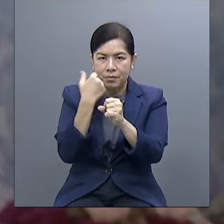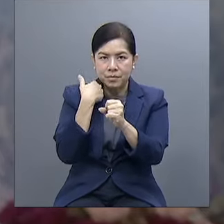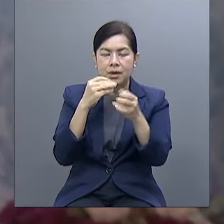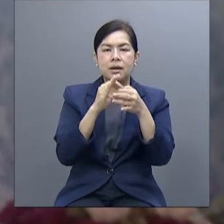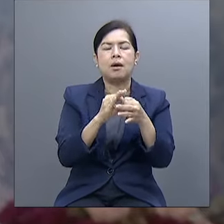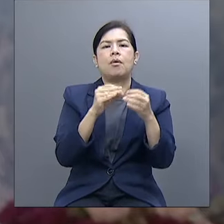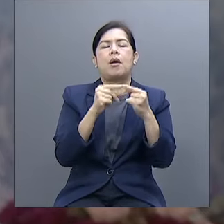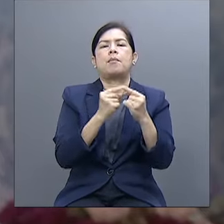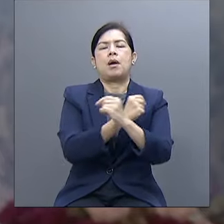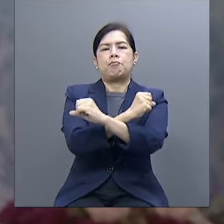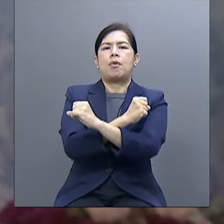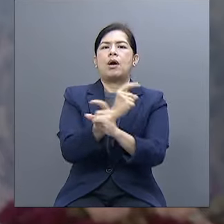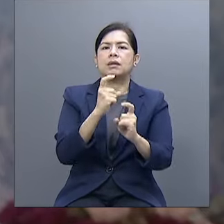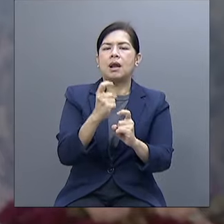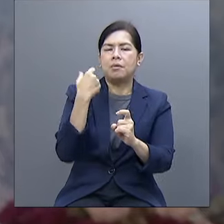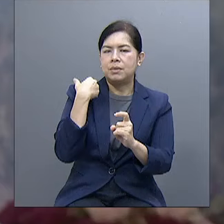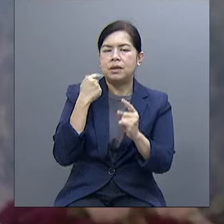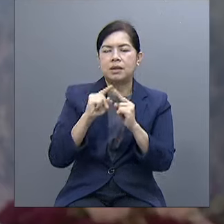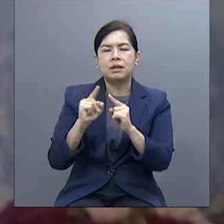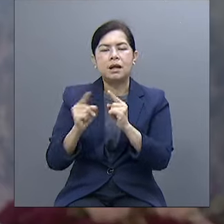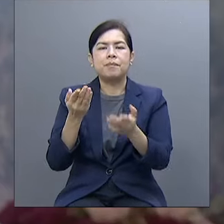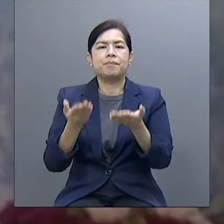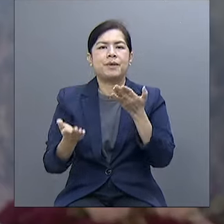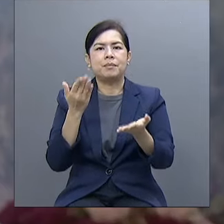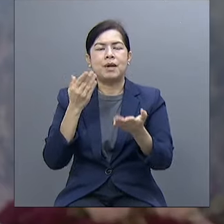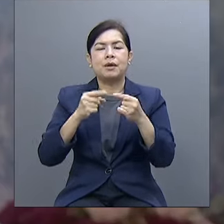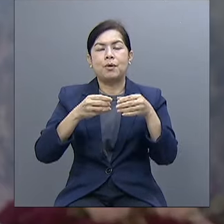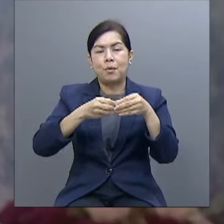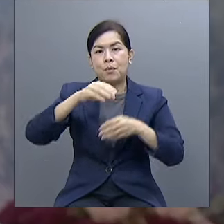ระทั่งทักษะการเอาตัวรอดต่างๆค่ะที่เด็กสาม